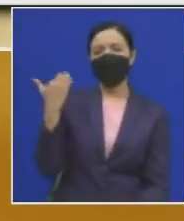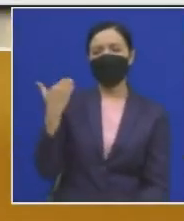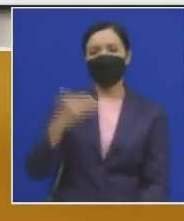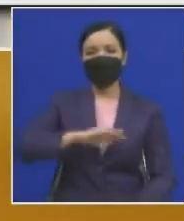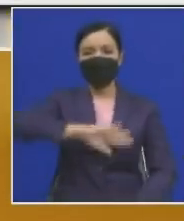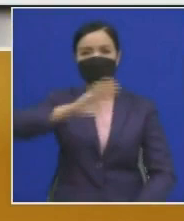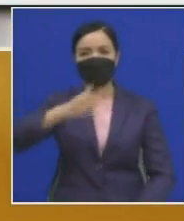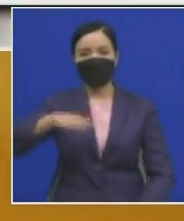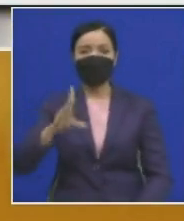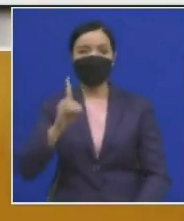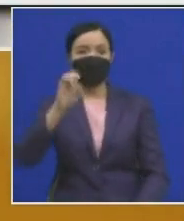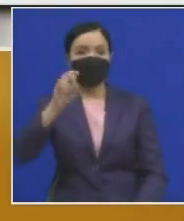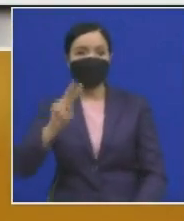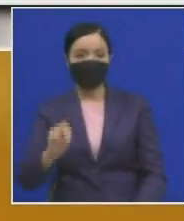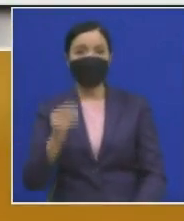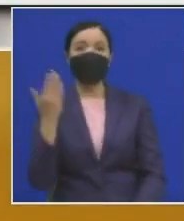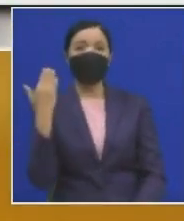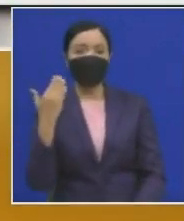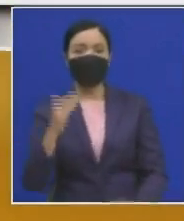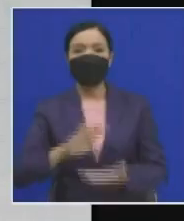จะกลายไปเป็โงพยาบาล